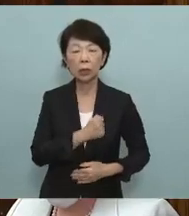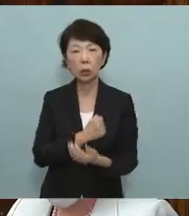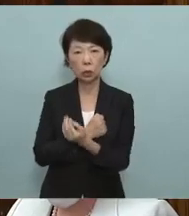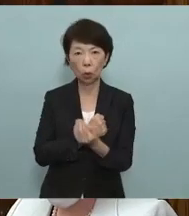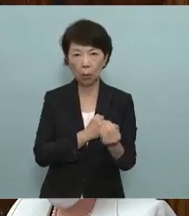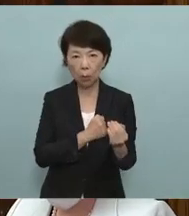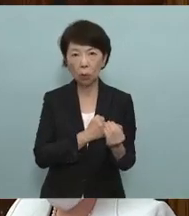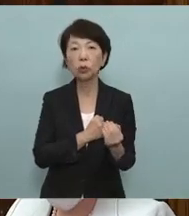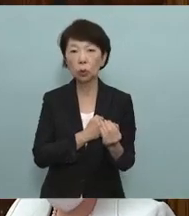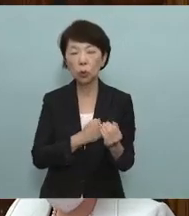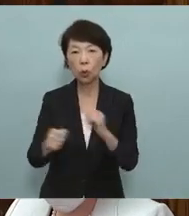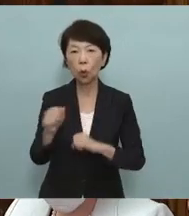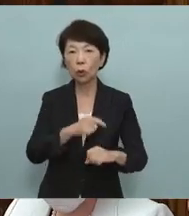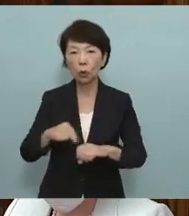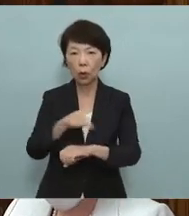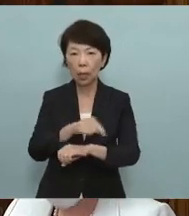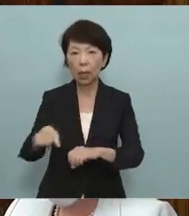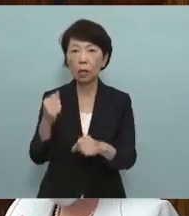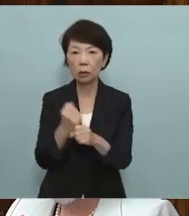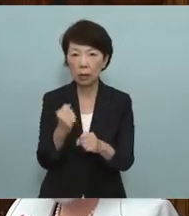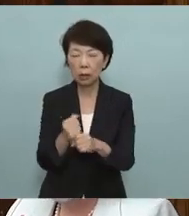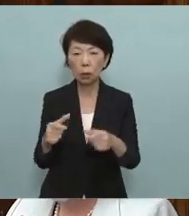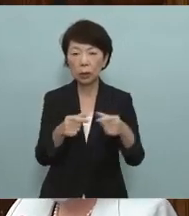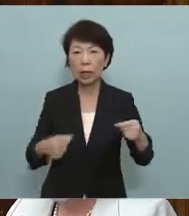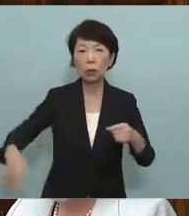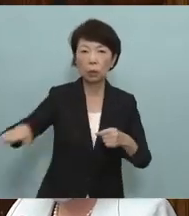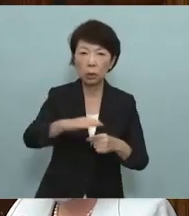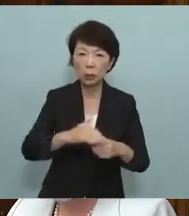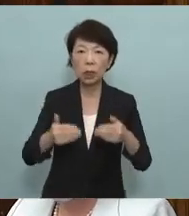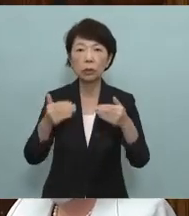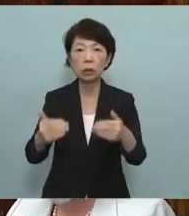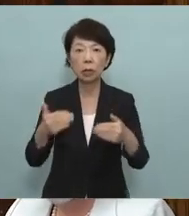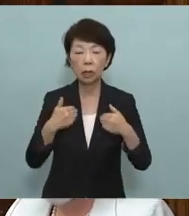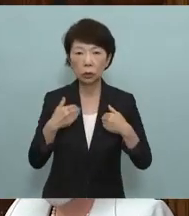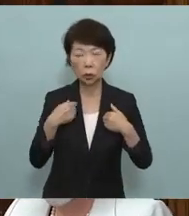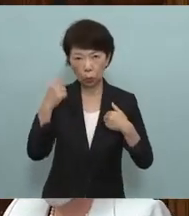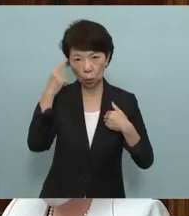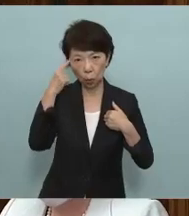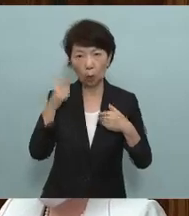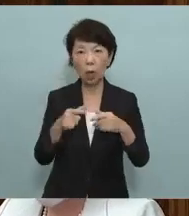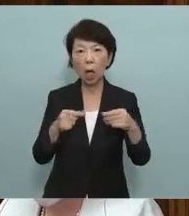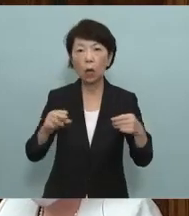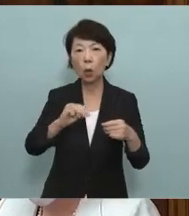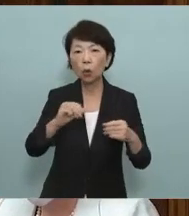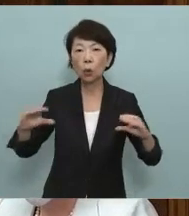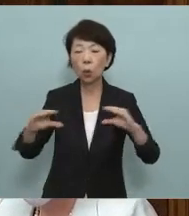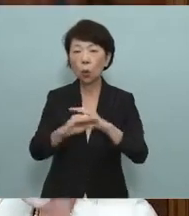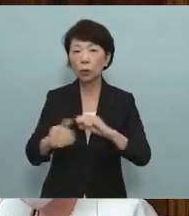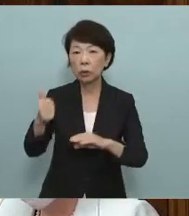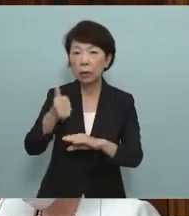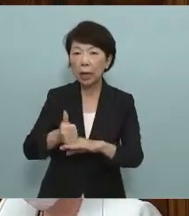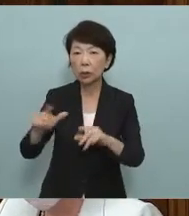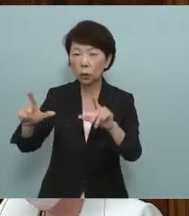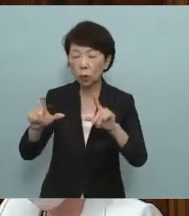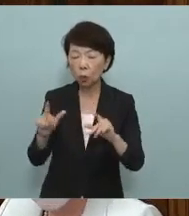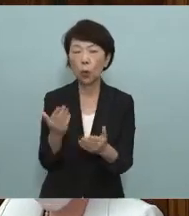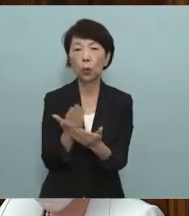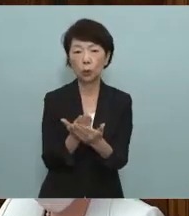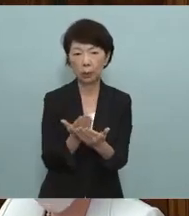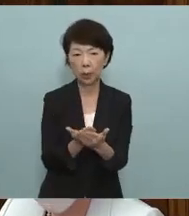るタイムライン作成を全国的に推進すべきと考えますが、国土交通大臣の答弁を求め